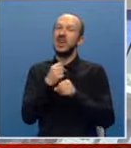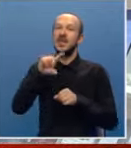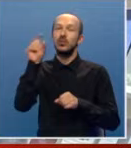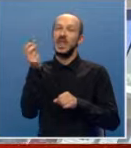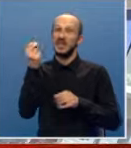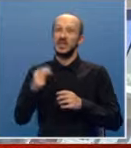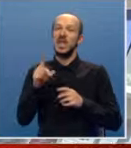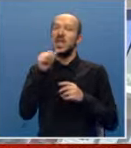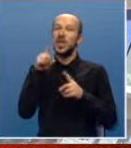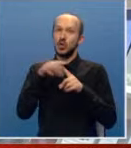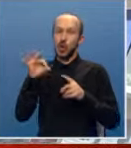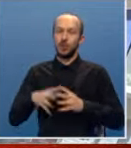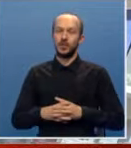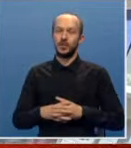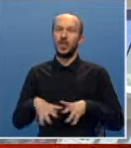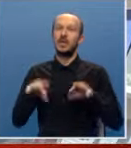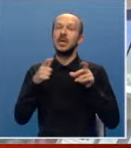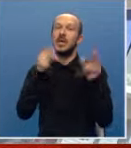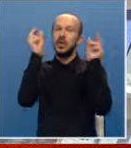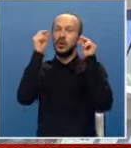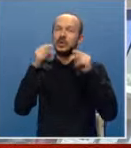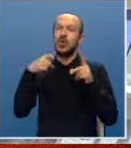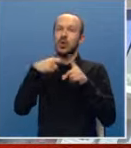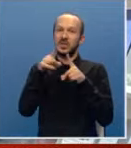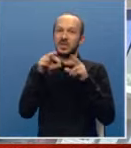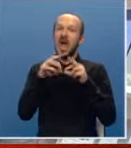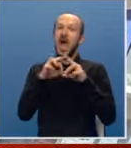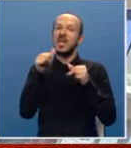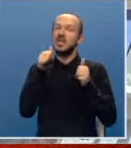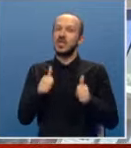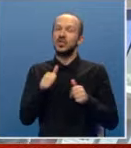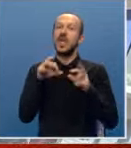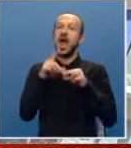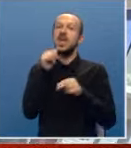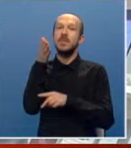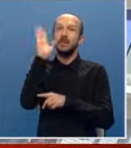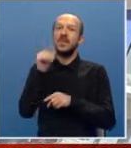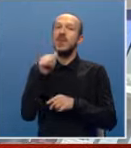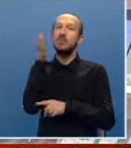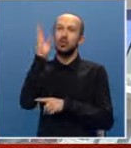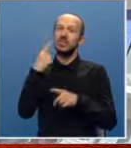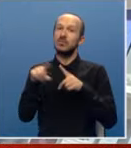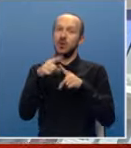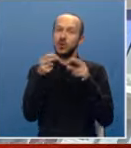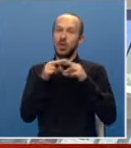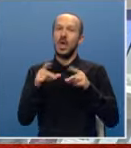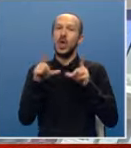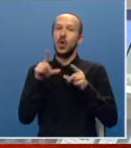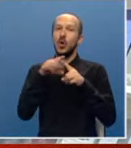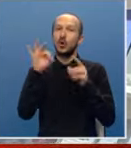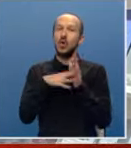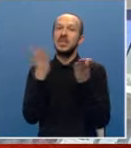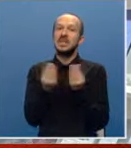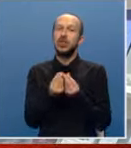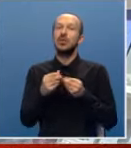Republike Srpske i to iz istorijskog konteksta, ali sadašnjosti pa i perspektiva budućnosti. Zbog toga je u tom